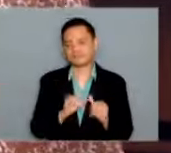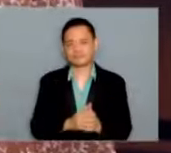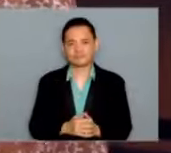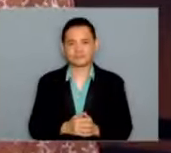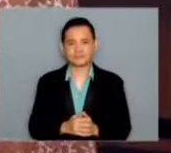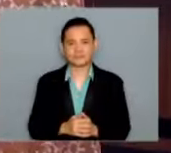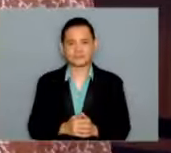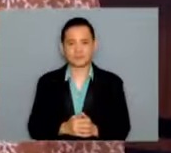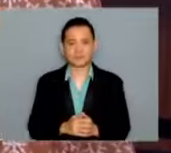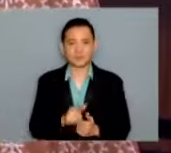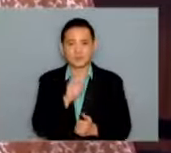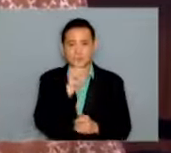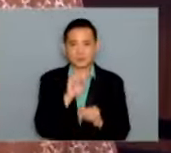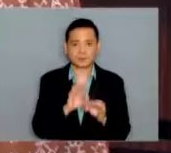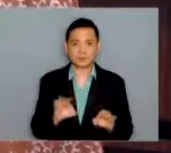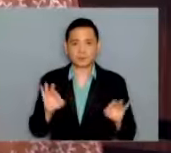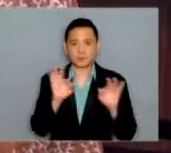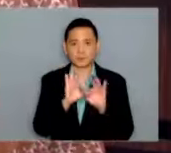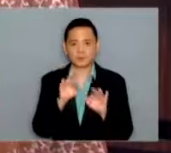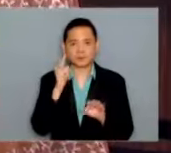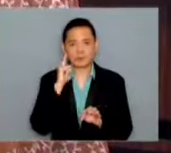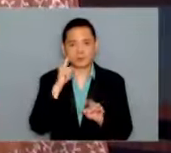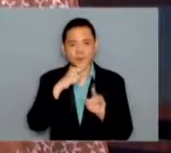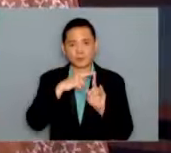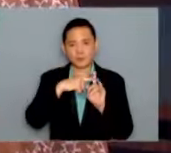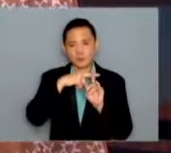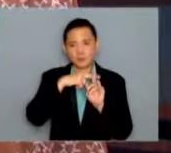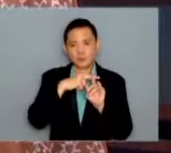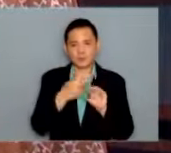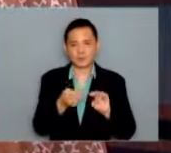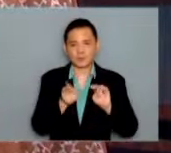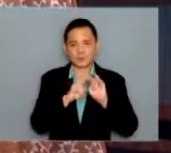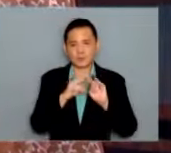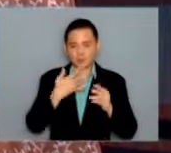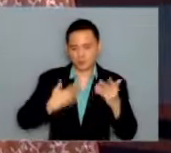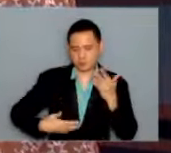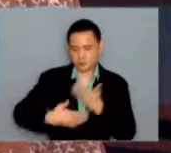So, very important to increase core body temperature before you do your exercise to